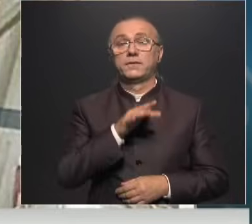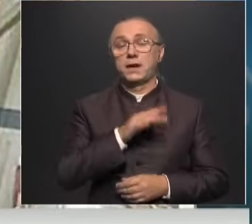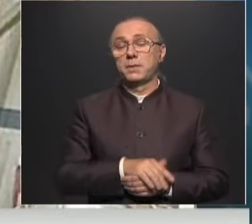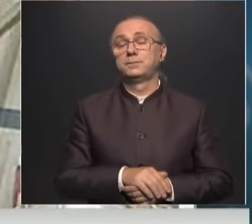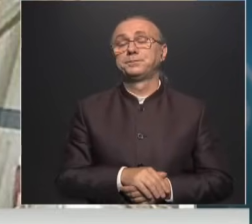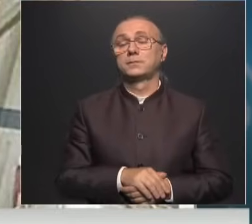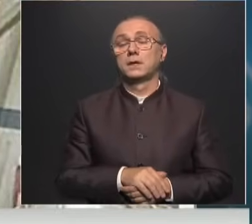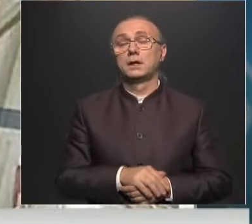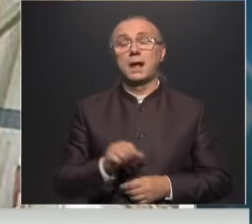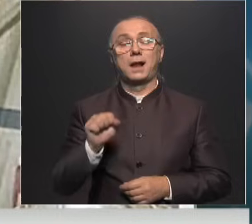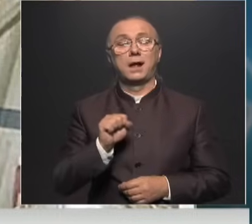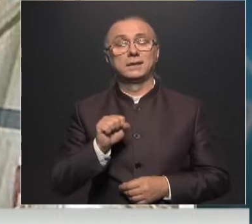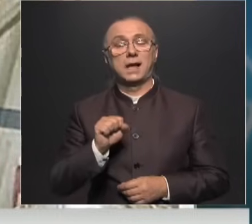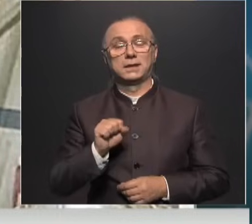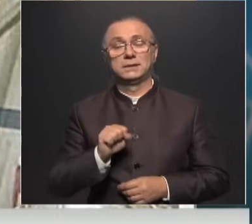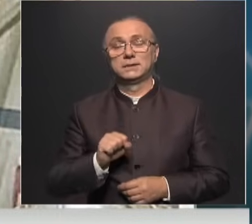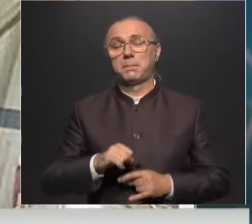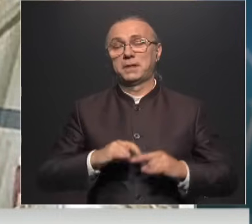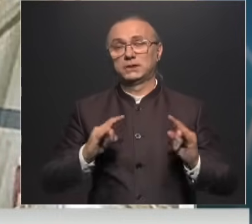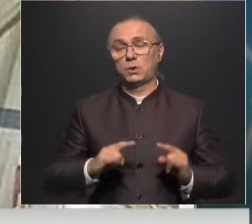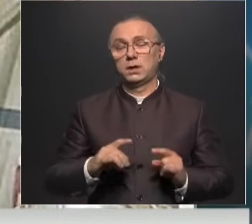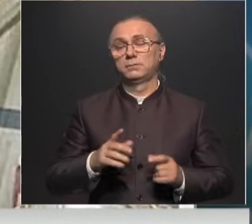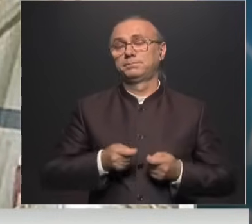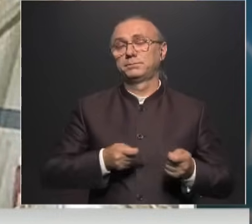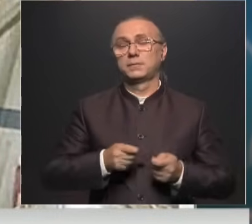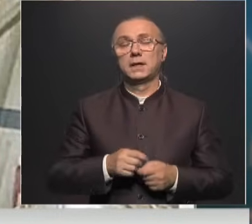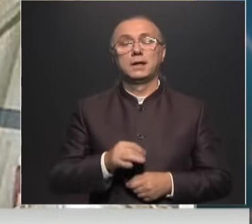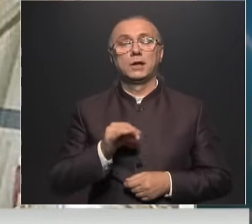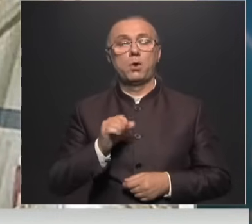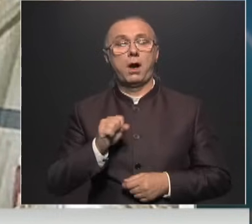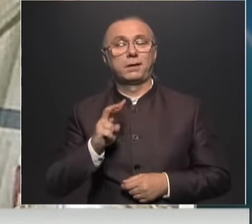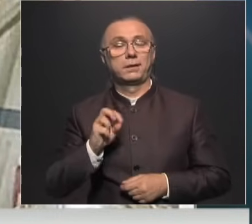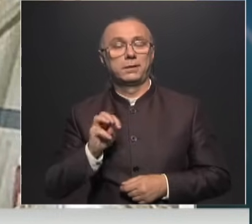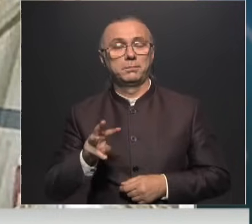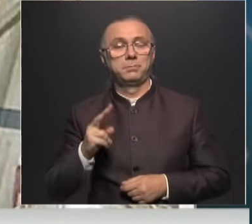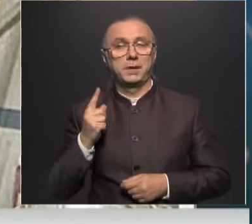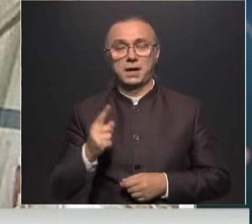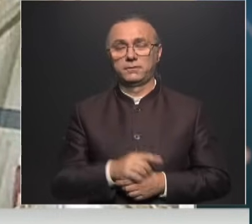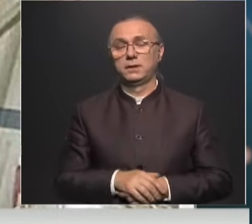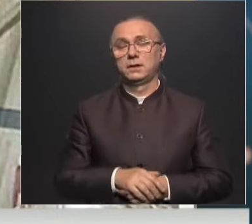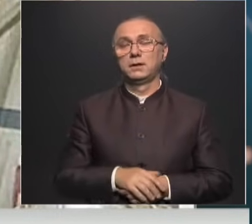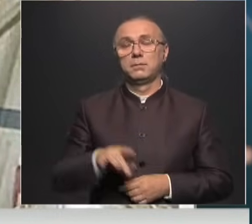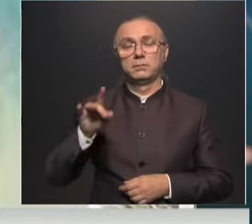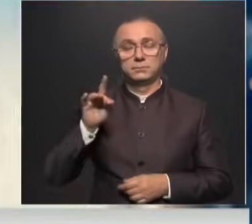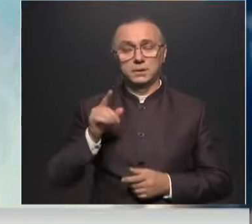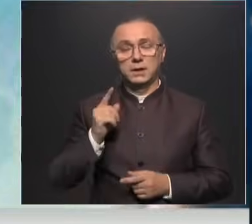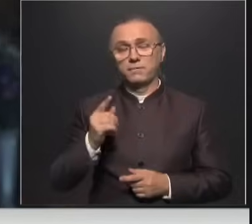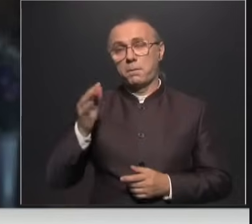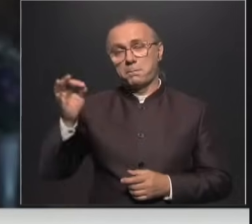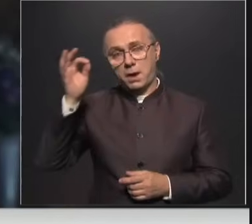святителя Иоакима I, прозванного Славным, память которого мы совершаем сегодня, 30